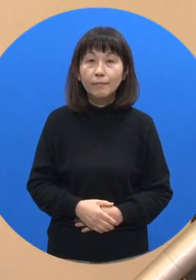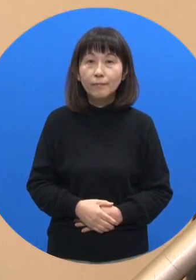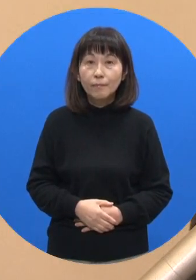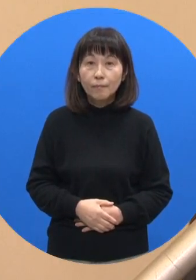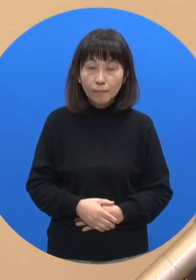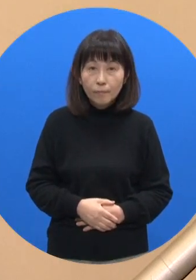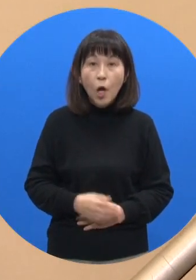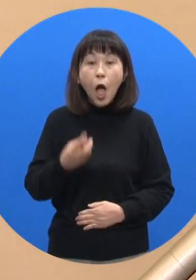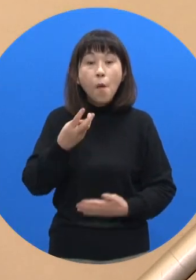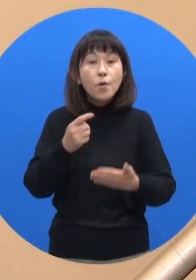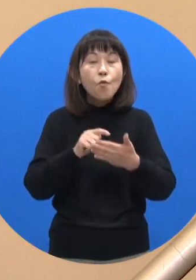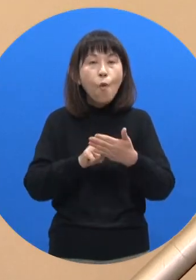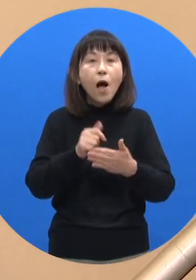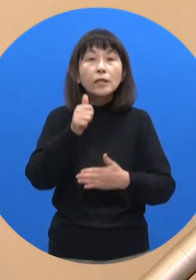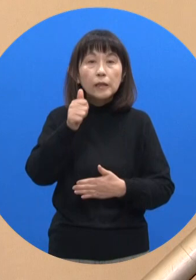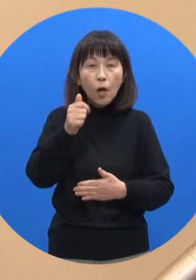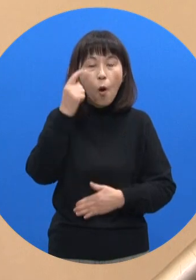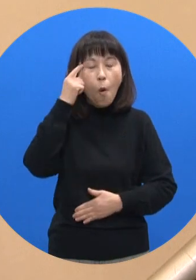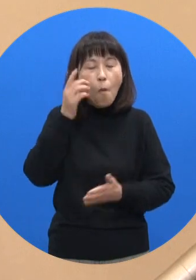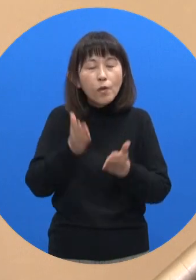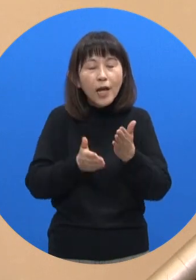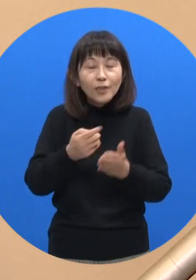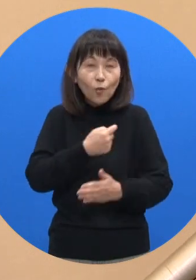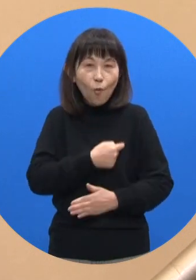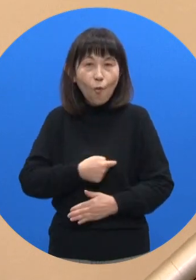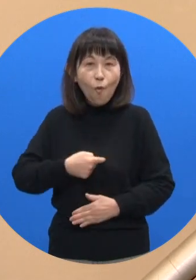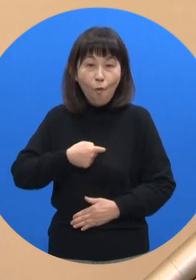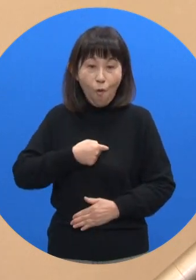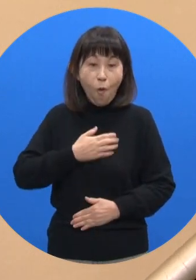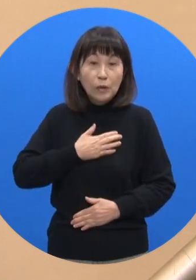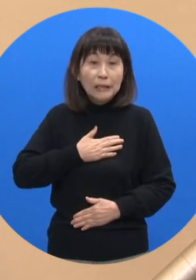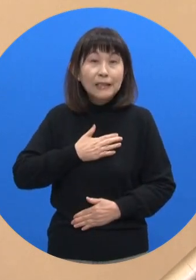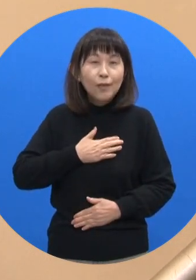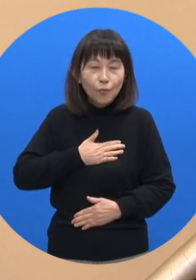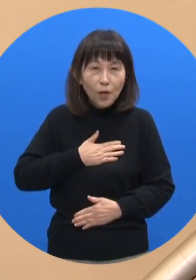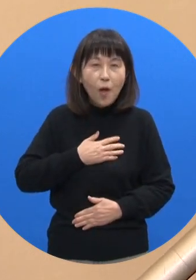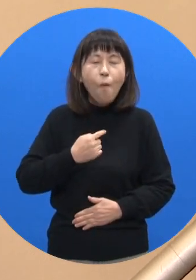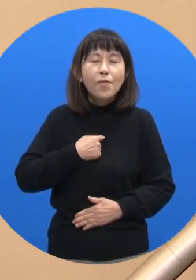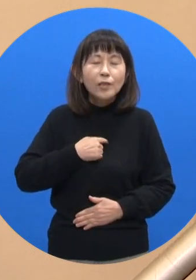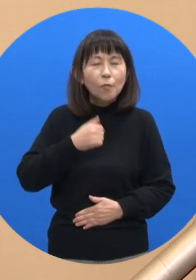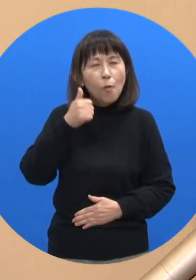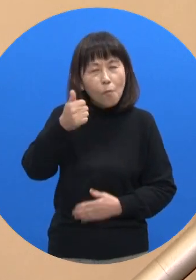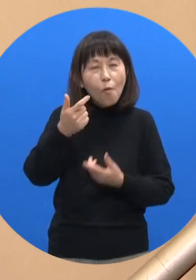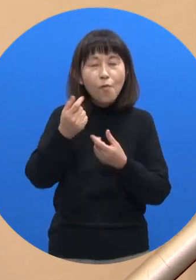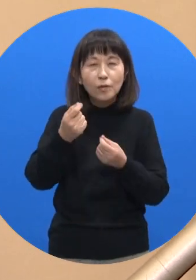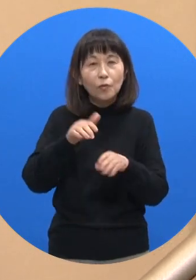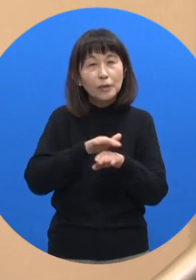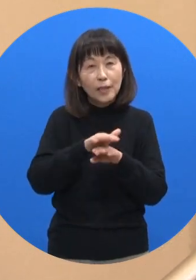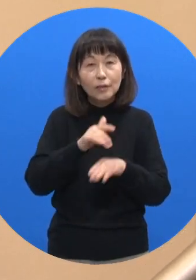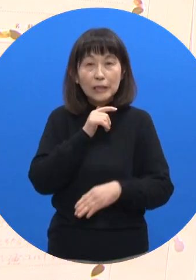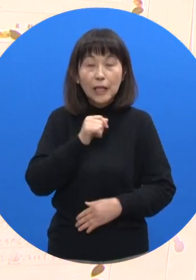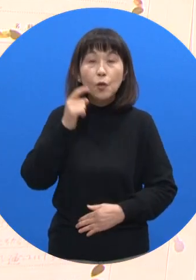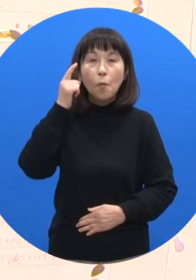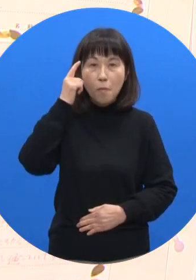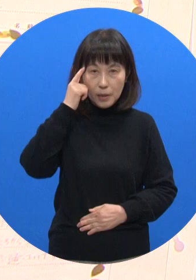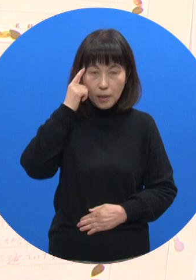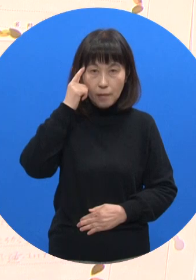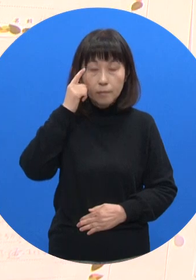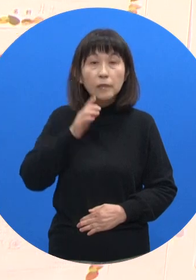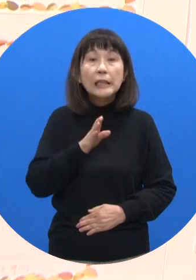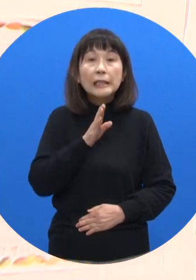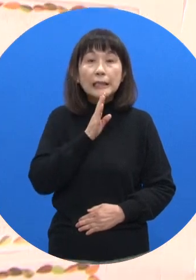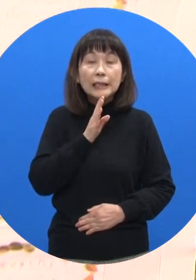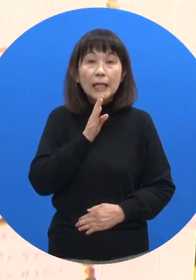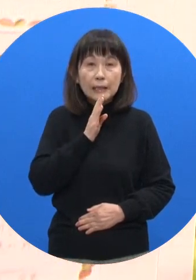バイヤー先生は思いやりの心、ジョーを知ったので、自分もジョーを大切にしたいと思いました。 フィールドワーク